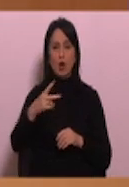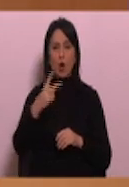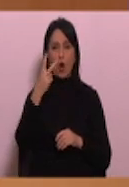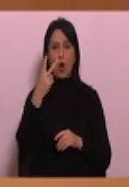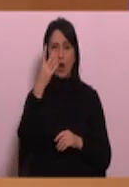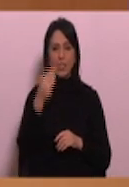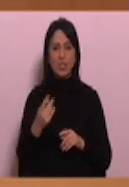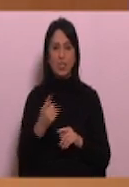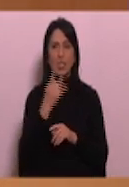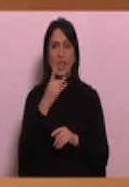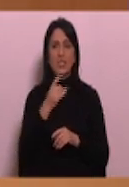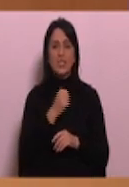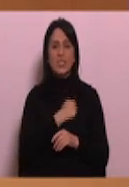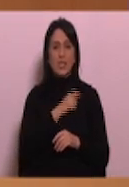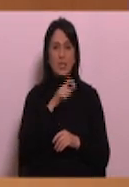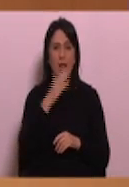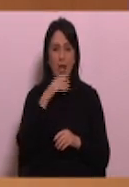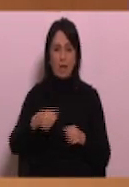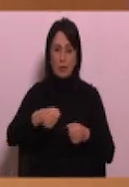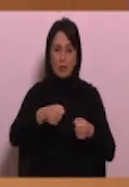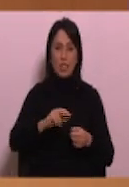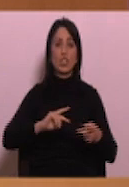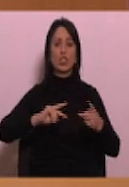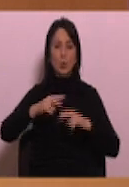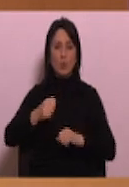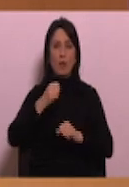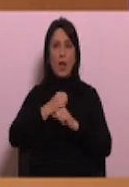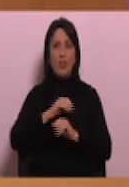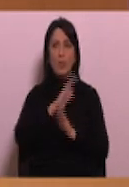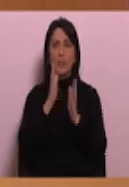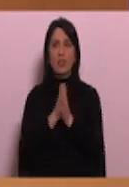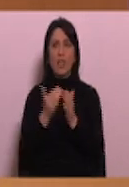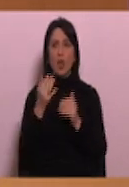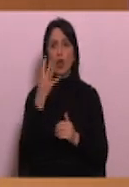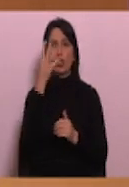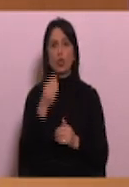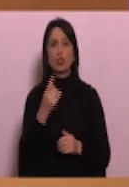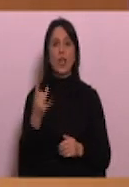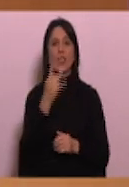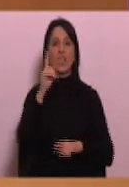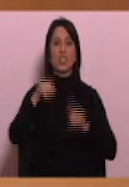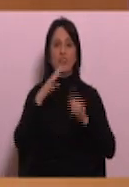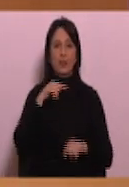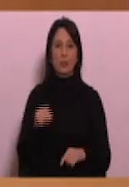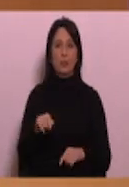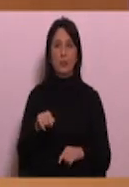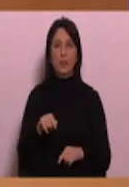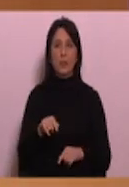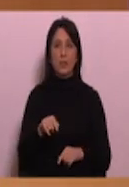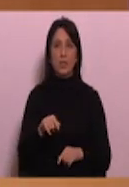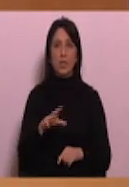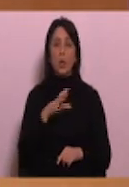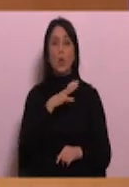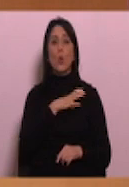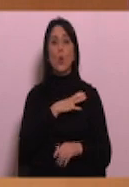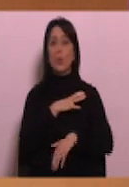ერთხელ ქონდა ამ საწყალ ხალხს წყალი. შეუცვალეს, გააკეთეს ყველაფერი და ეხლა ოთხ დღეში ერთხელ იშვიათად მოდის. არა და